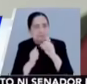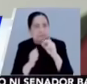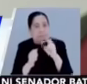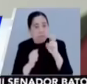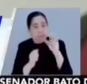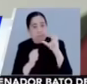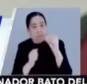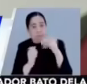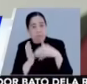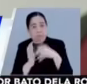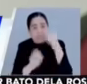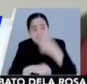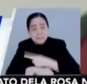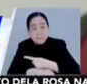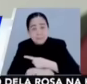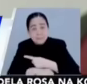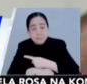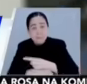250,000 per day.